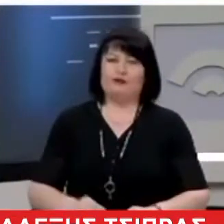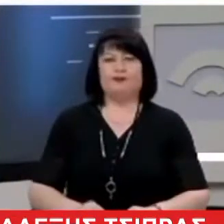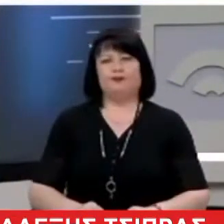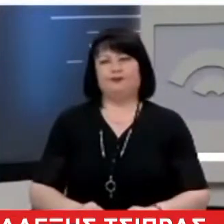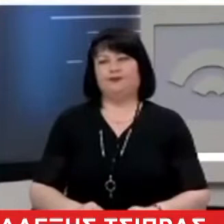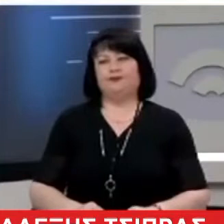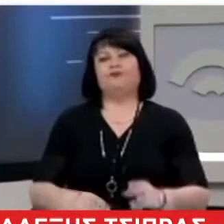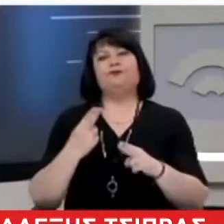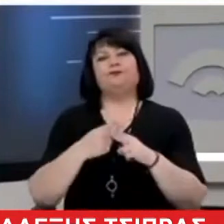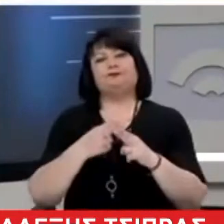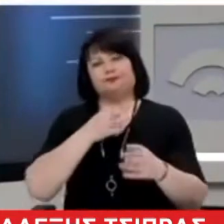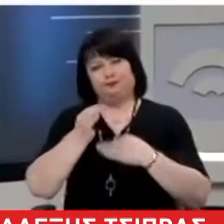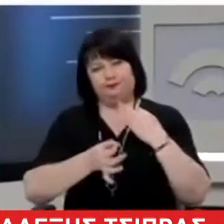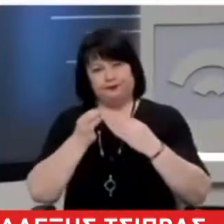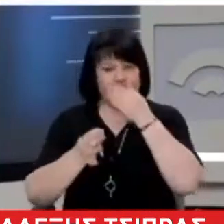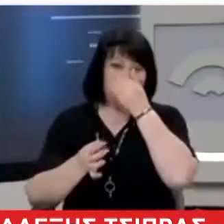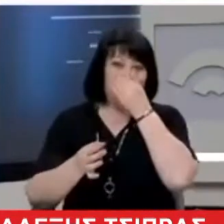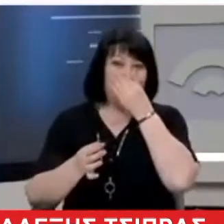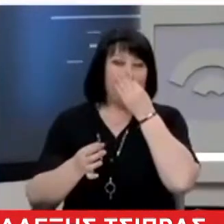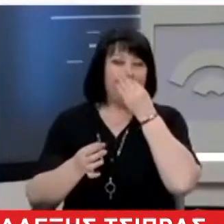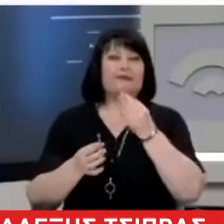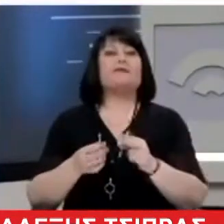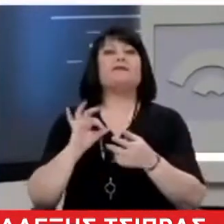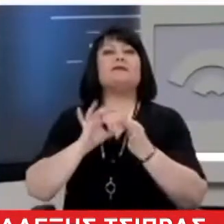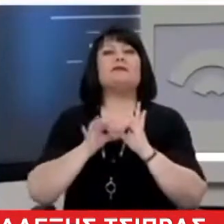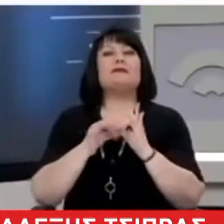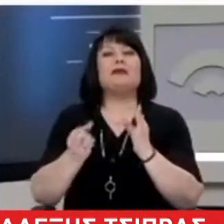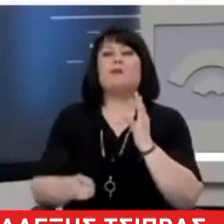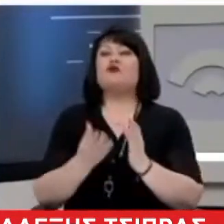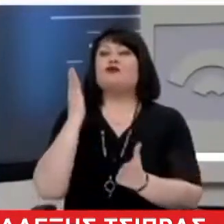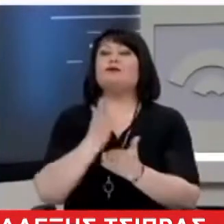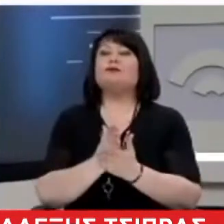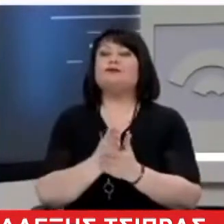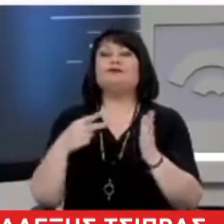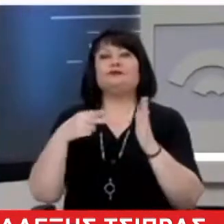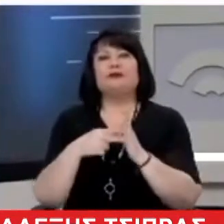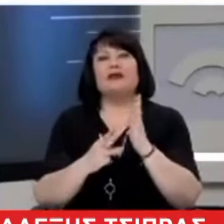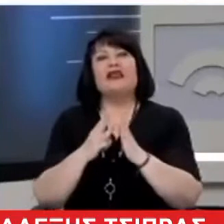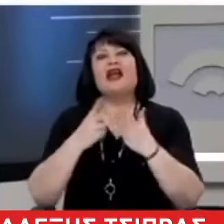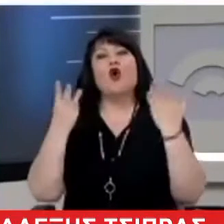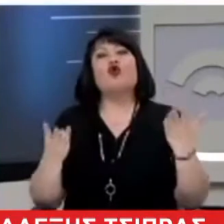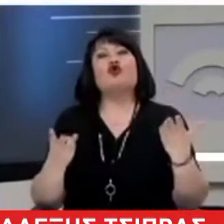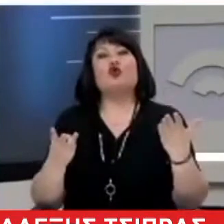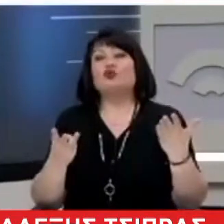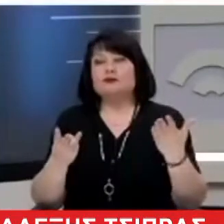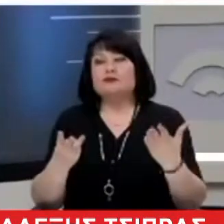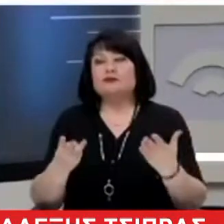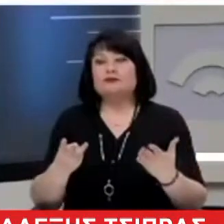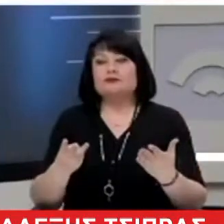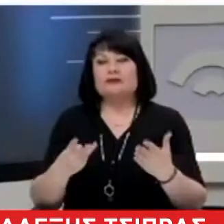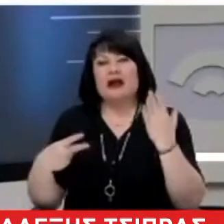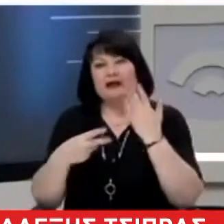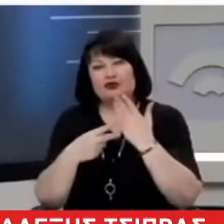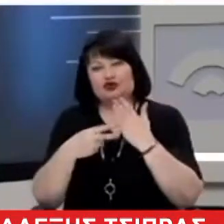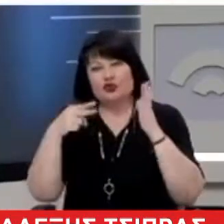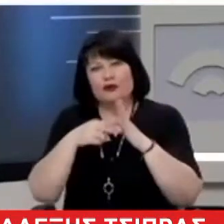θέλω να επισημάνω. Η ιστορική τομή του 2018, του Αυγούστου